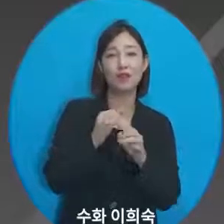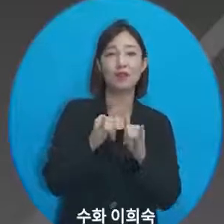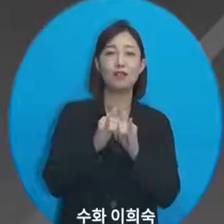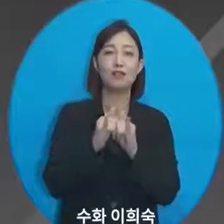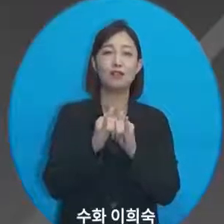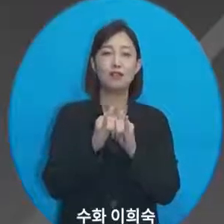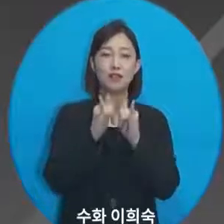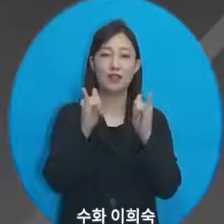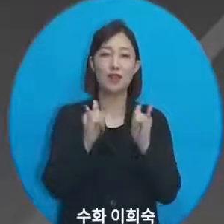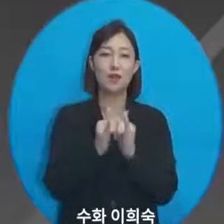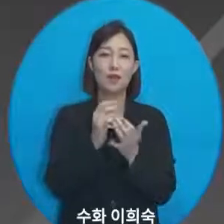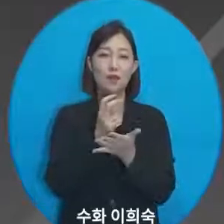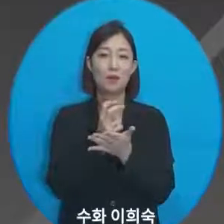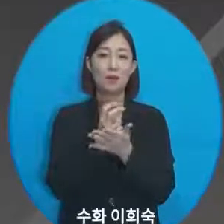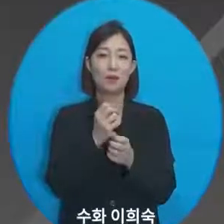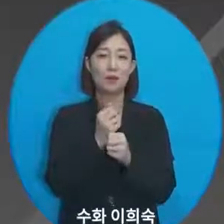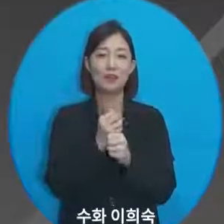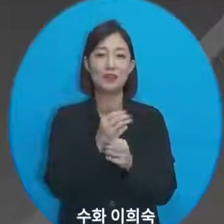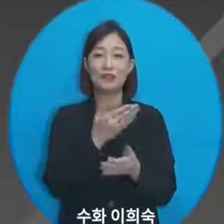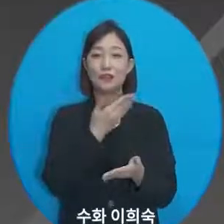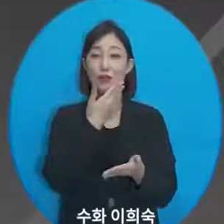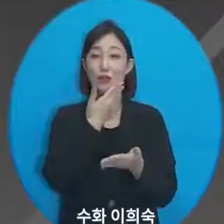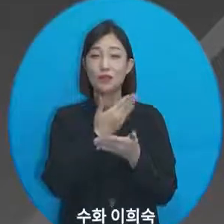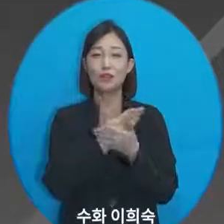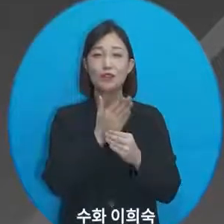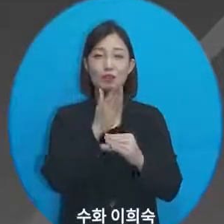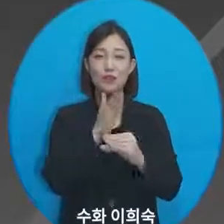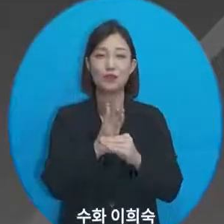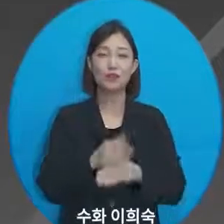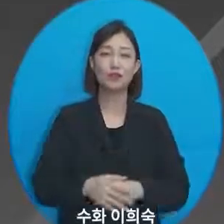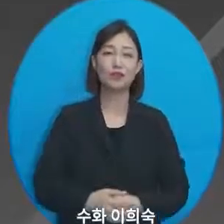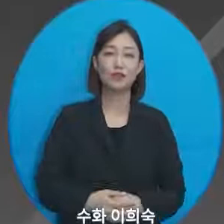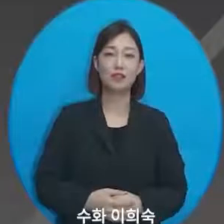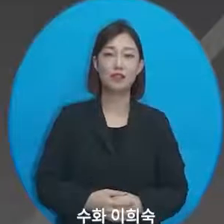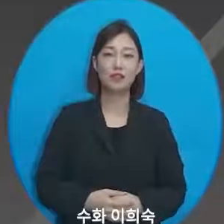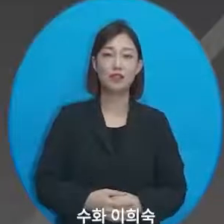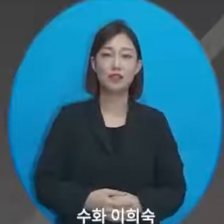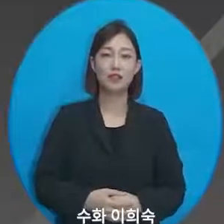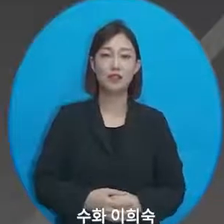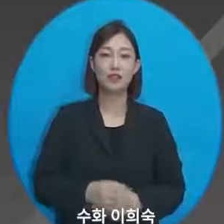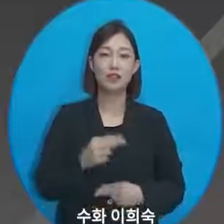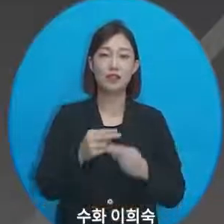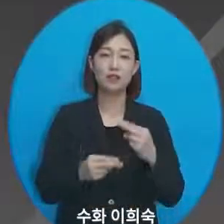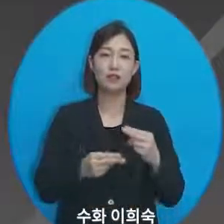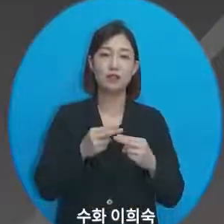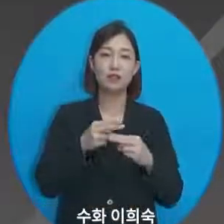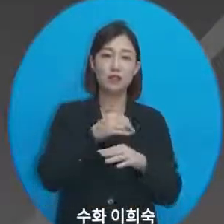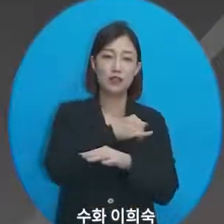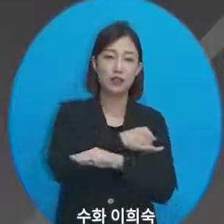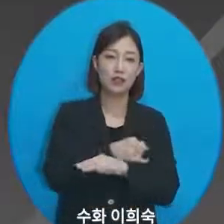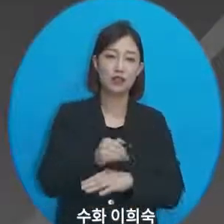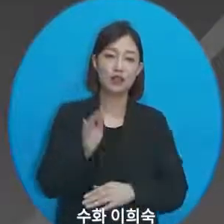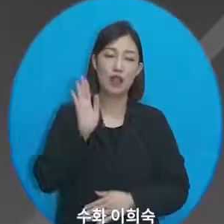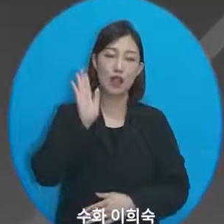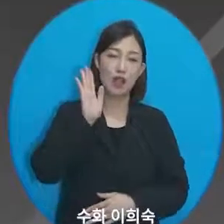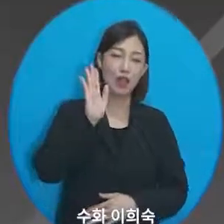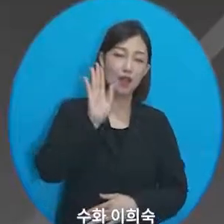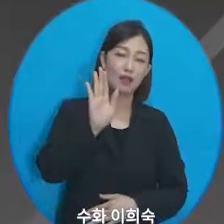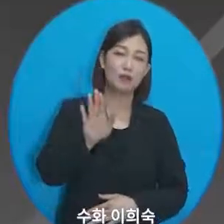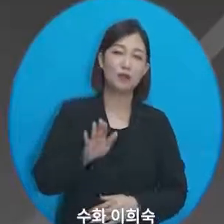이야기할 수가 있습니다. 이제 이러한 관점에서 지금까지 유니버셜 디자인이 앞으로의 미래